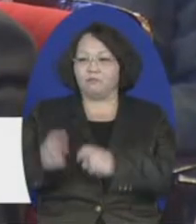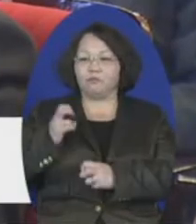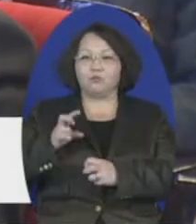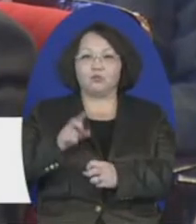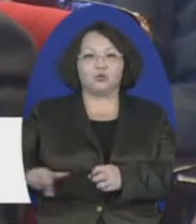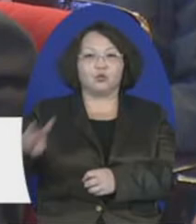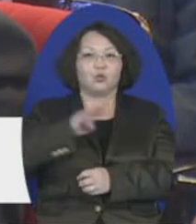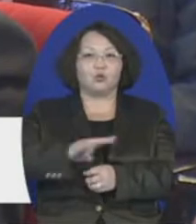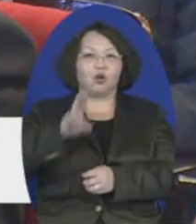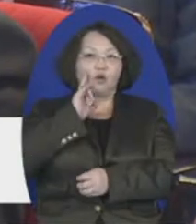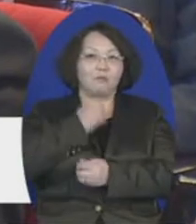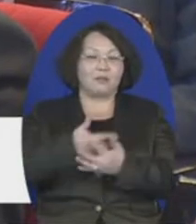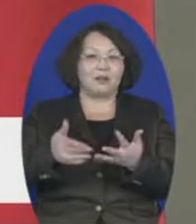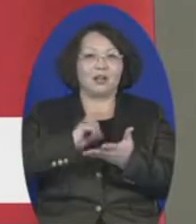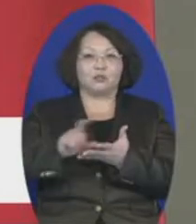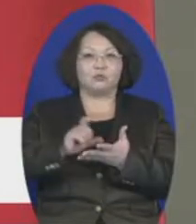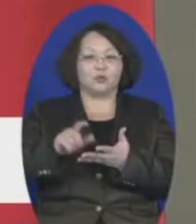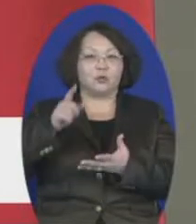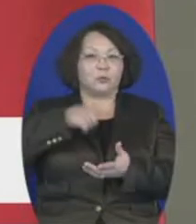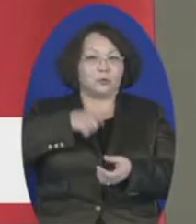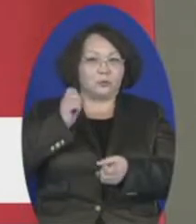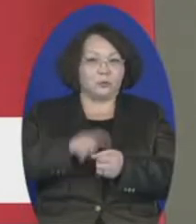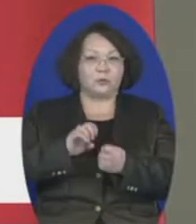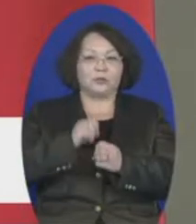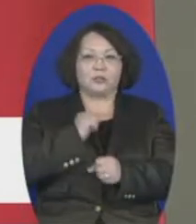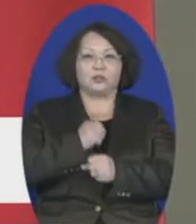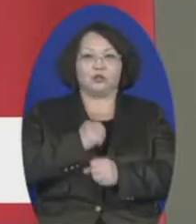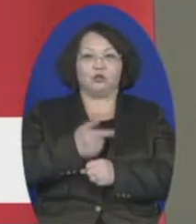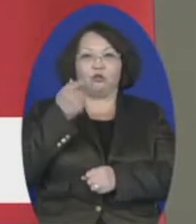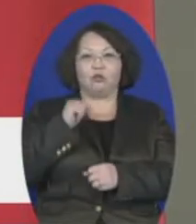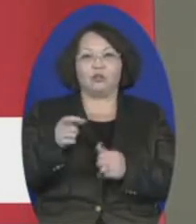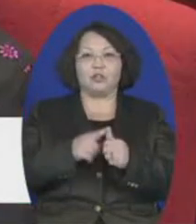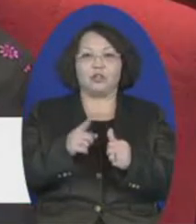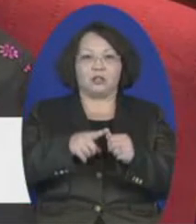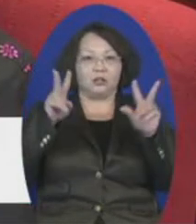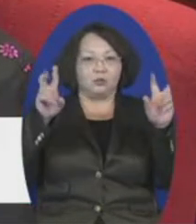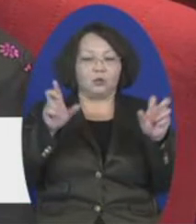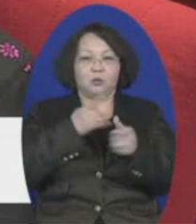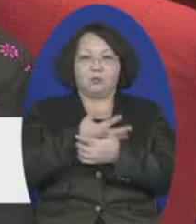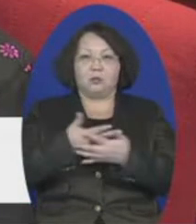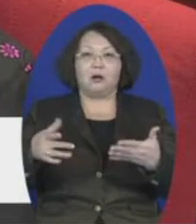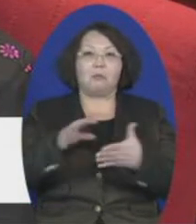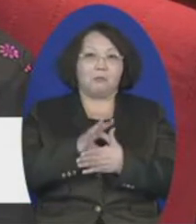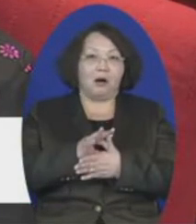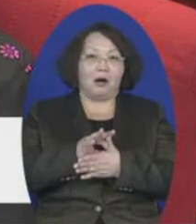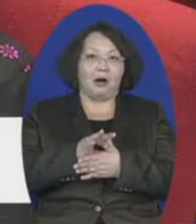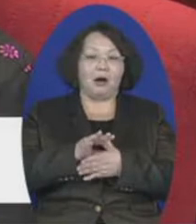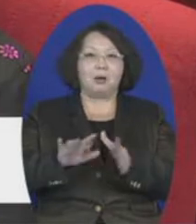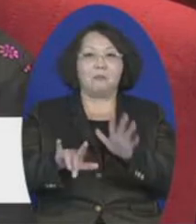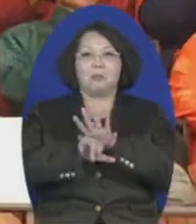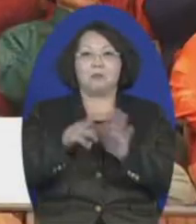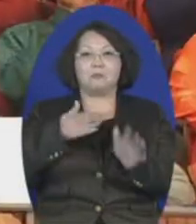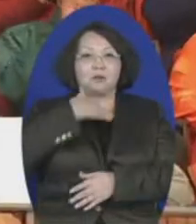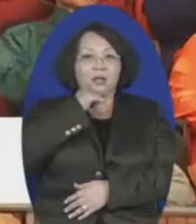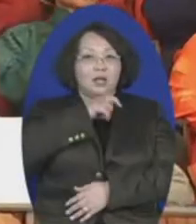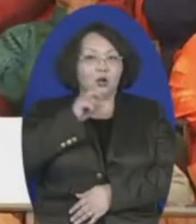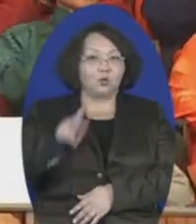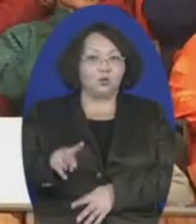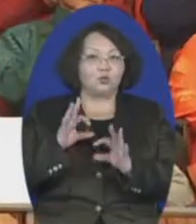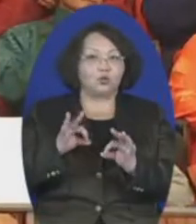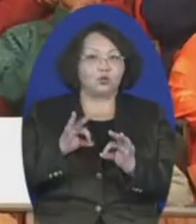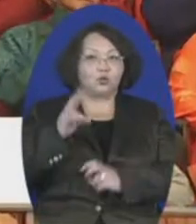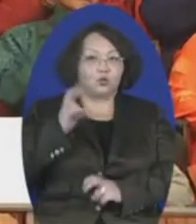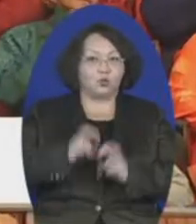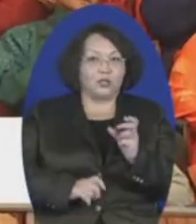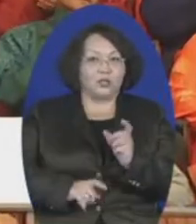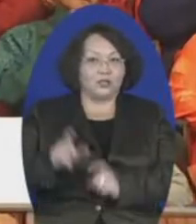хүнс экспортлогч болох зорилт тавьсан. Экспортод гаргах гол нэрийн бүтээгдэхүүний нэг нь мах. тиймээс маллаа ирүүлжүүлж, ирүүл хүнс үйлдвэрлэж,